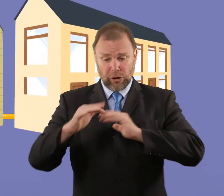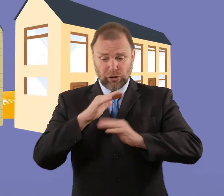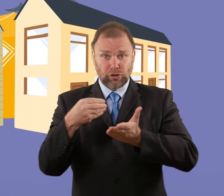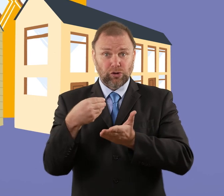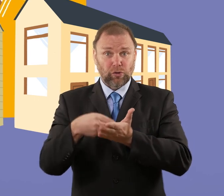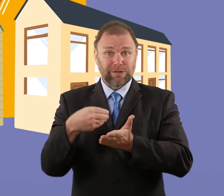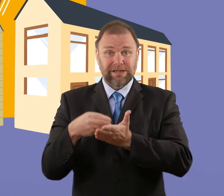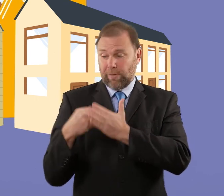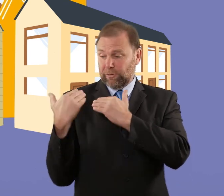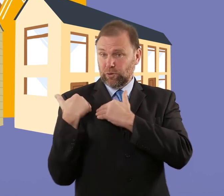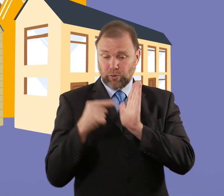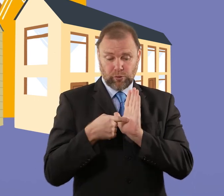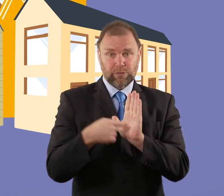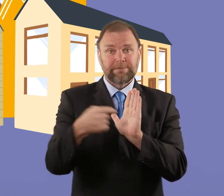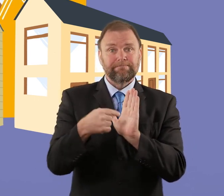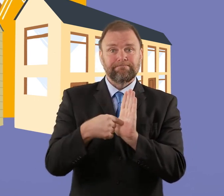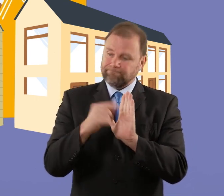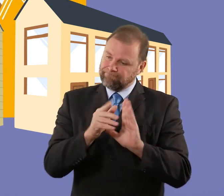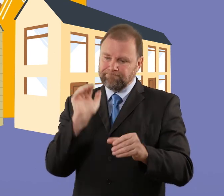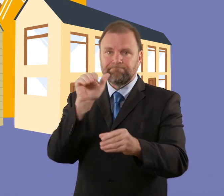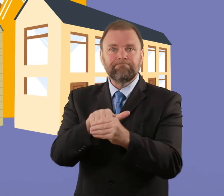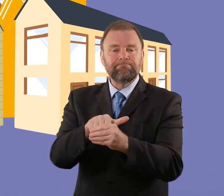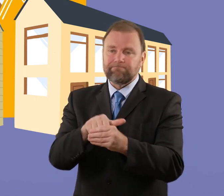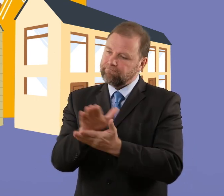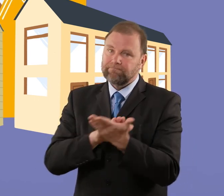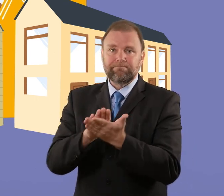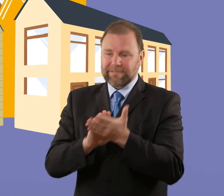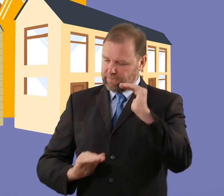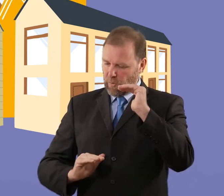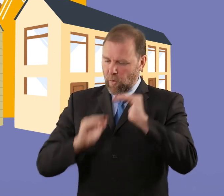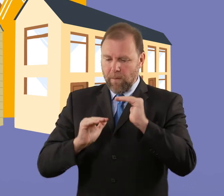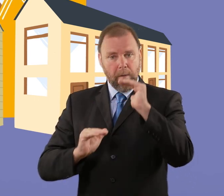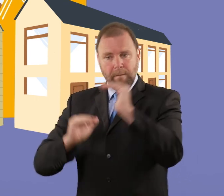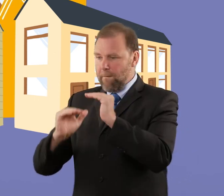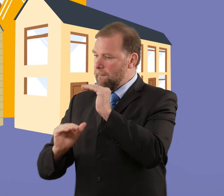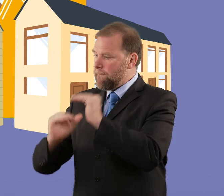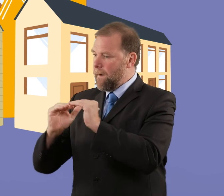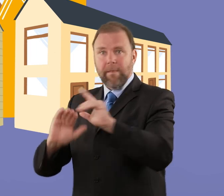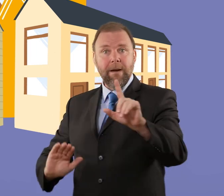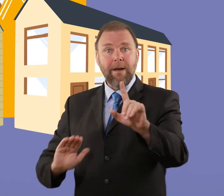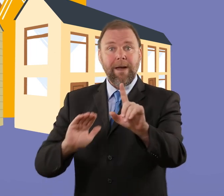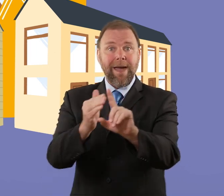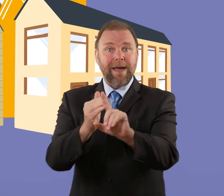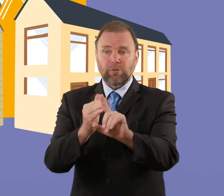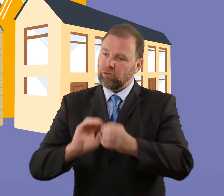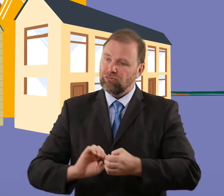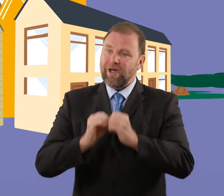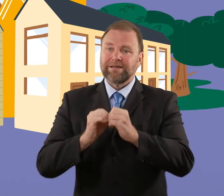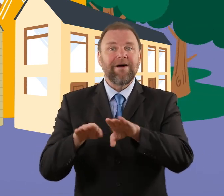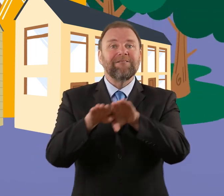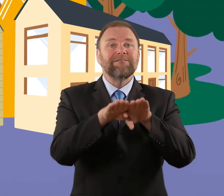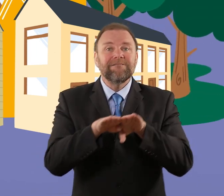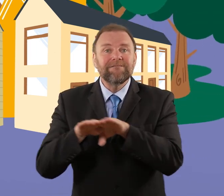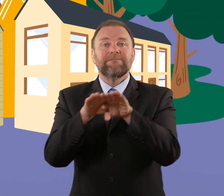wrth raidd y broses o wneud penderfyniadau, gan leihau anfantais economaidd gymdeithasol a chaniatáu ni symud